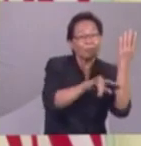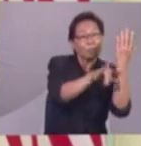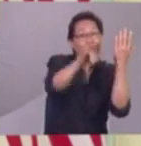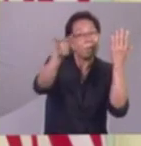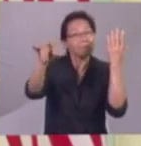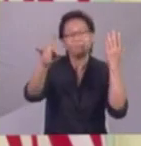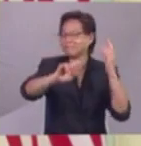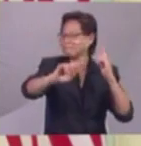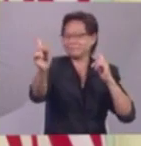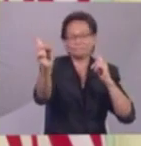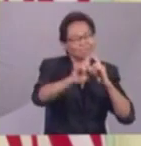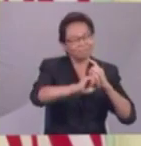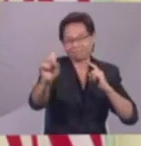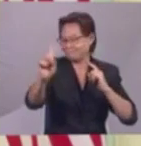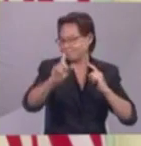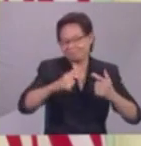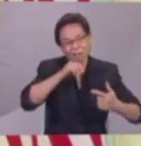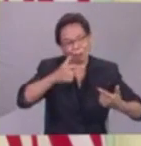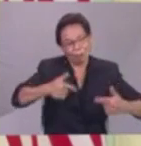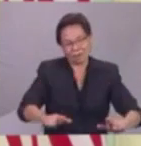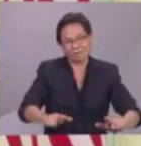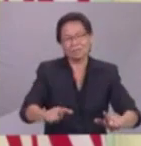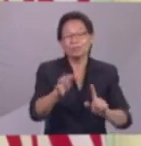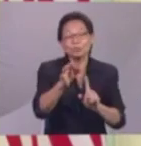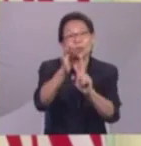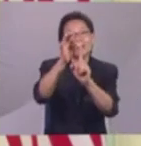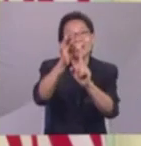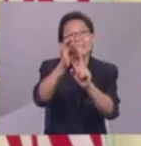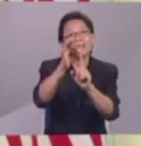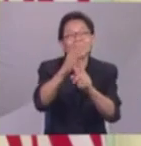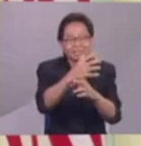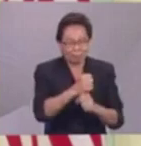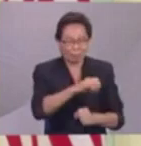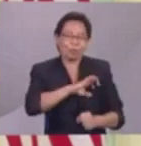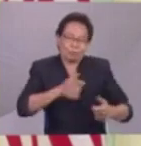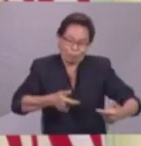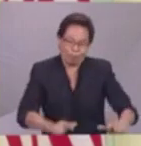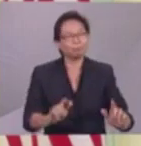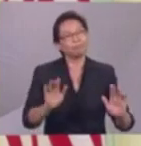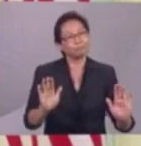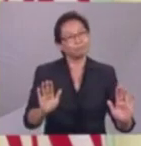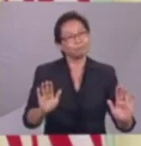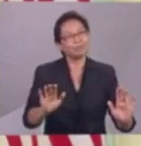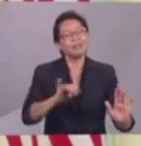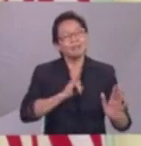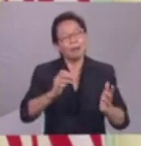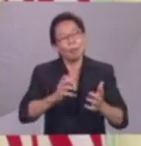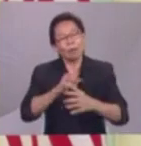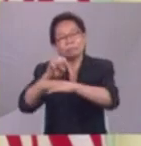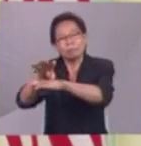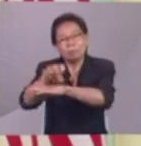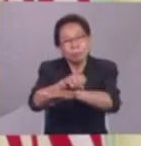juga tidak dibenarkan kecuali dengan kebenaran polis. Jadi saya ingin